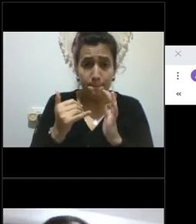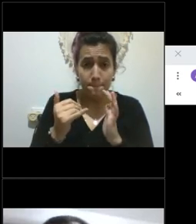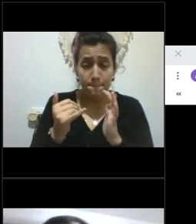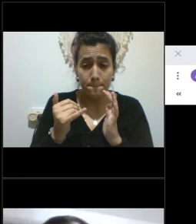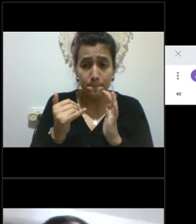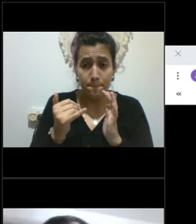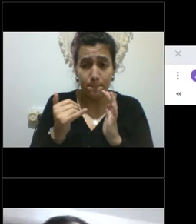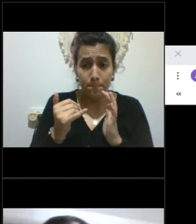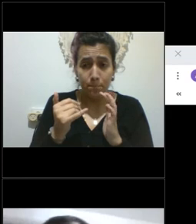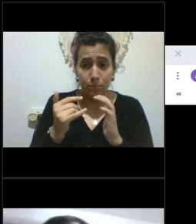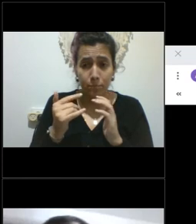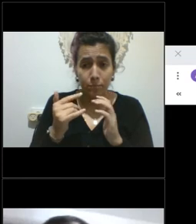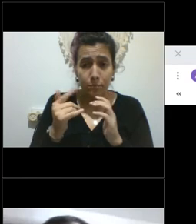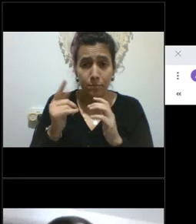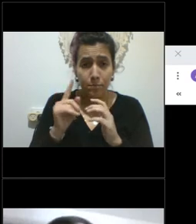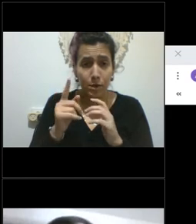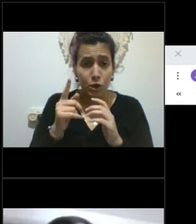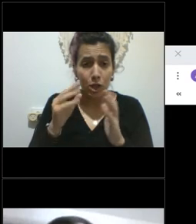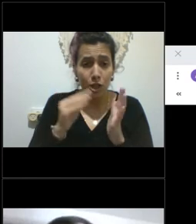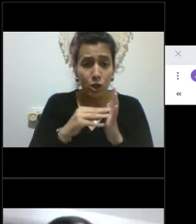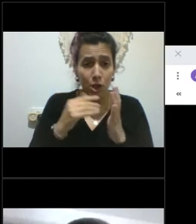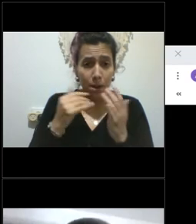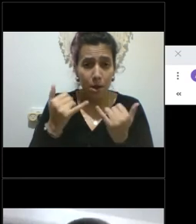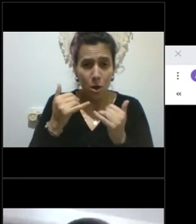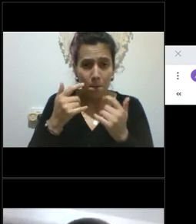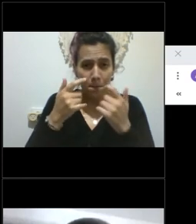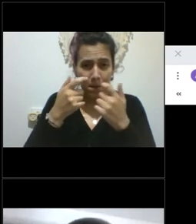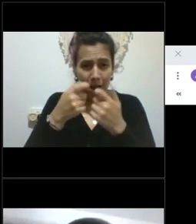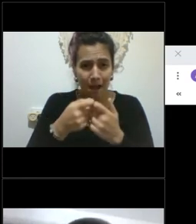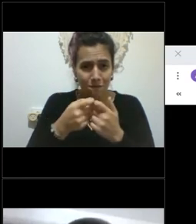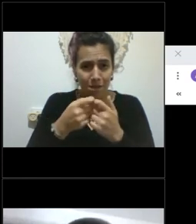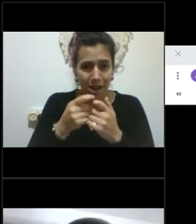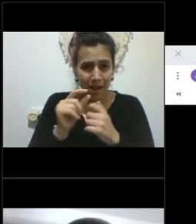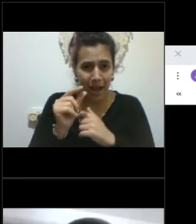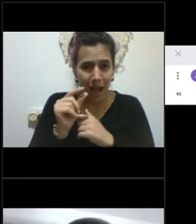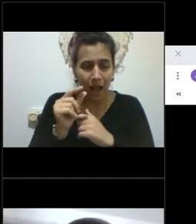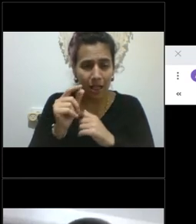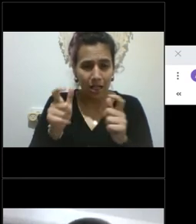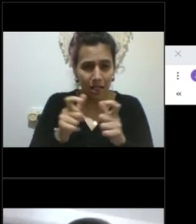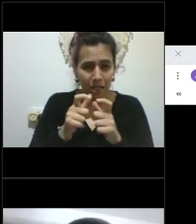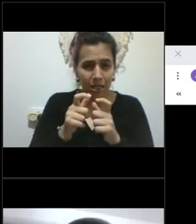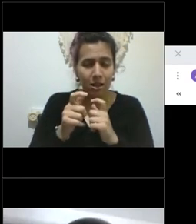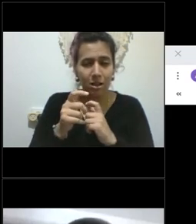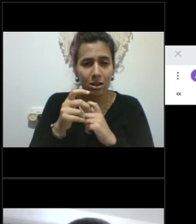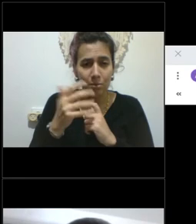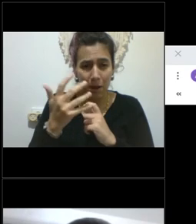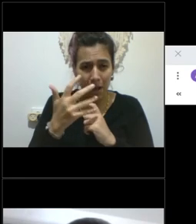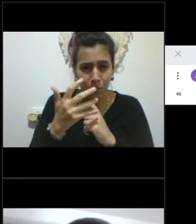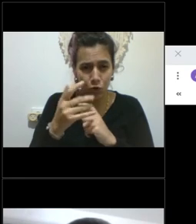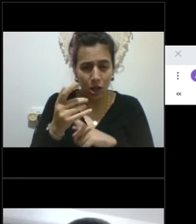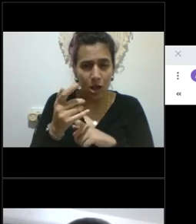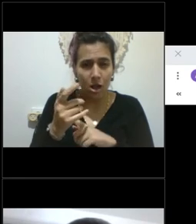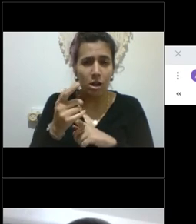החבר'ה שנרשמים לחברי גרעין זה 2,400, והחבר'ה שנרשמים כצופה פסיבי זה